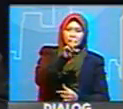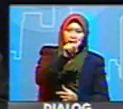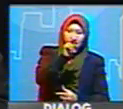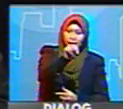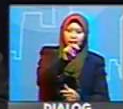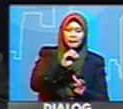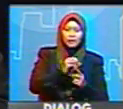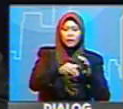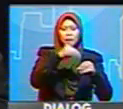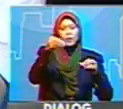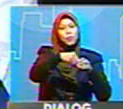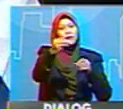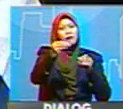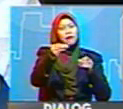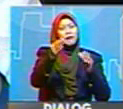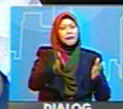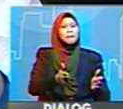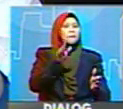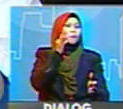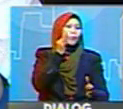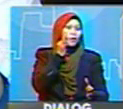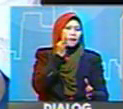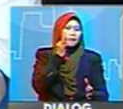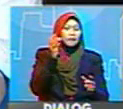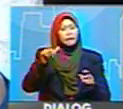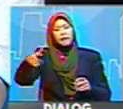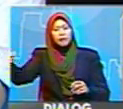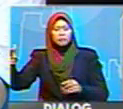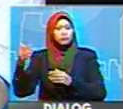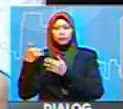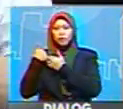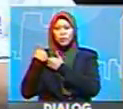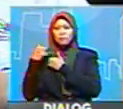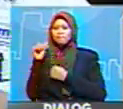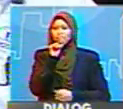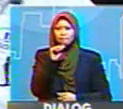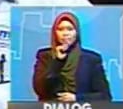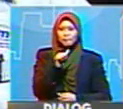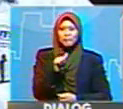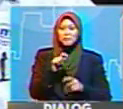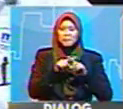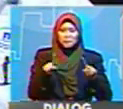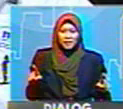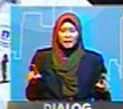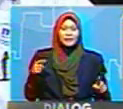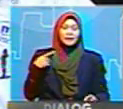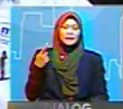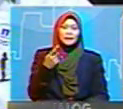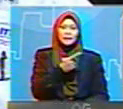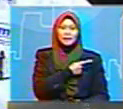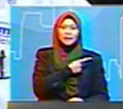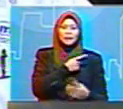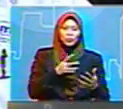pengeluar buah-buahan yang lain itu sebenarnya bukan tanggungjawab kita tapi nampak gayanya Apa yang dilakukan oleh kita